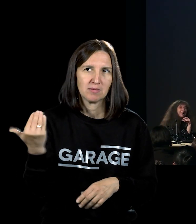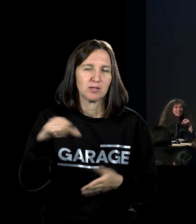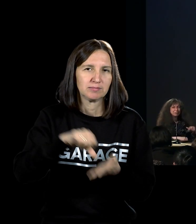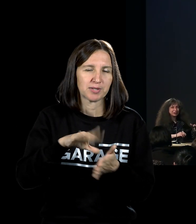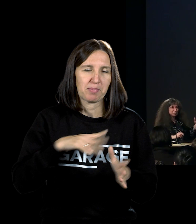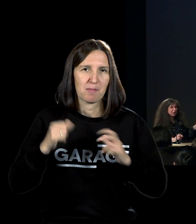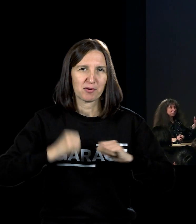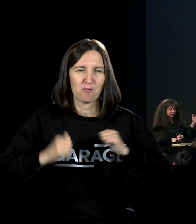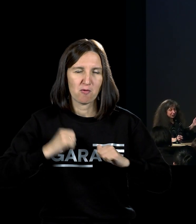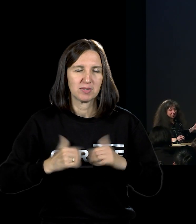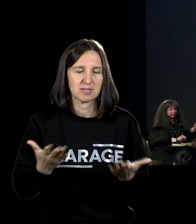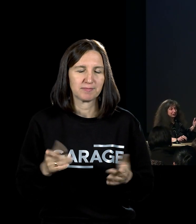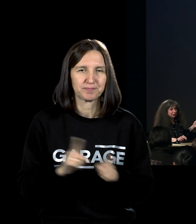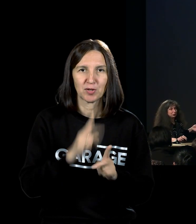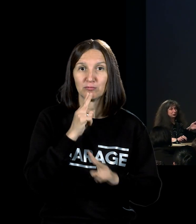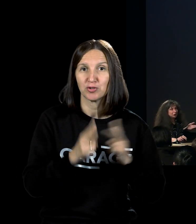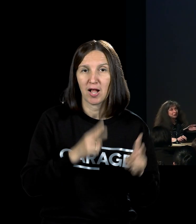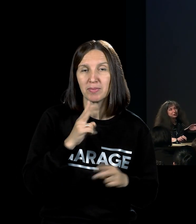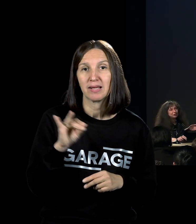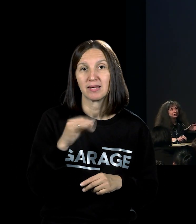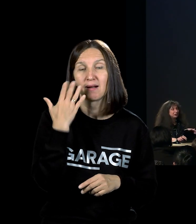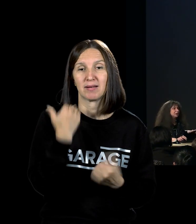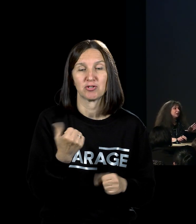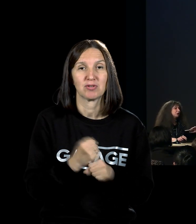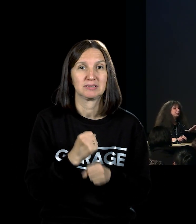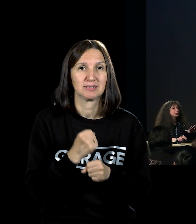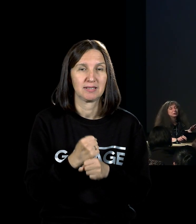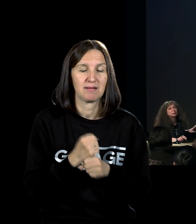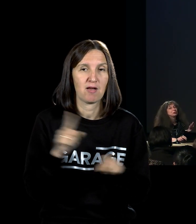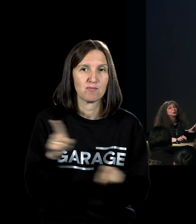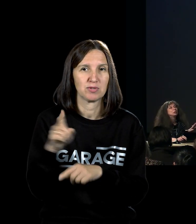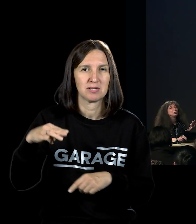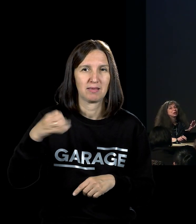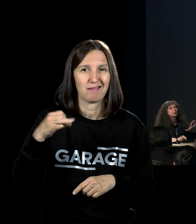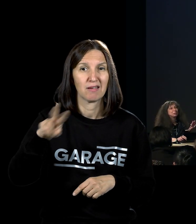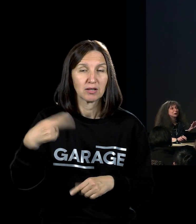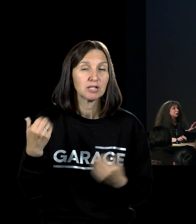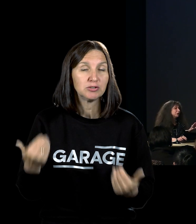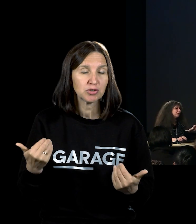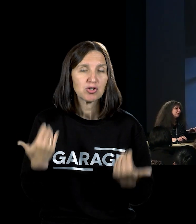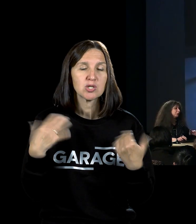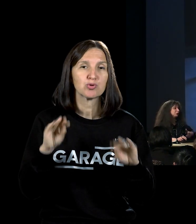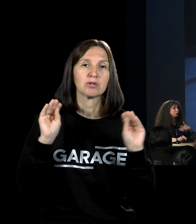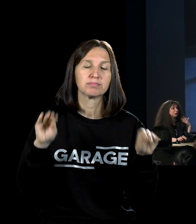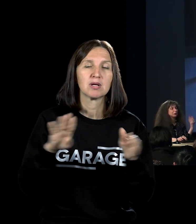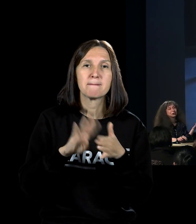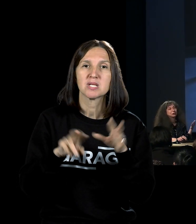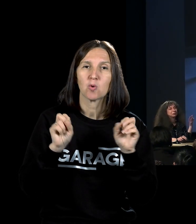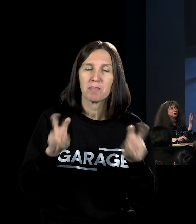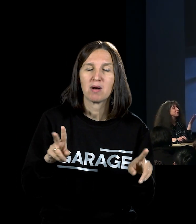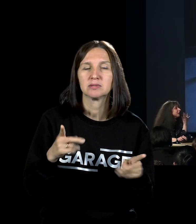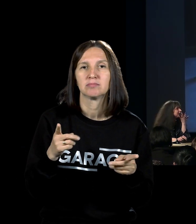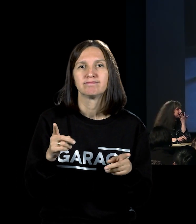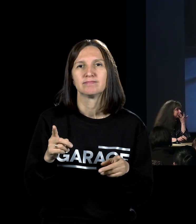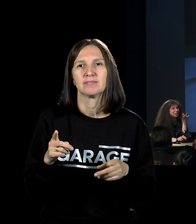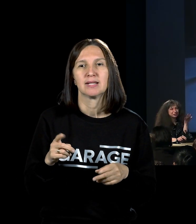перформансов. И поэтому, вот, как бы, когда это делали уже сейчас в ТЭТ, это делали так, чтобы вот это вот все было абсолютно безопасно. И поэтому такого замечательного